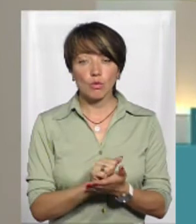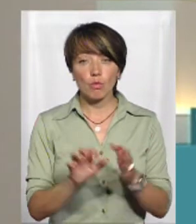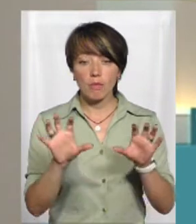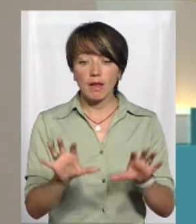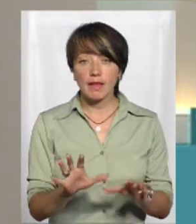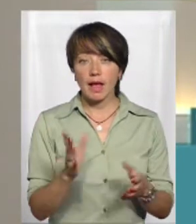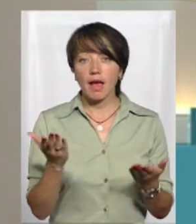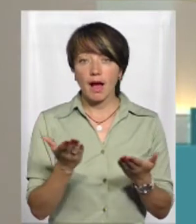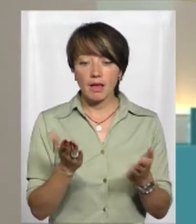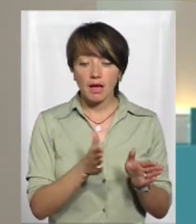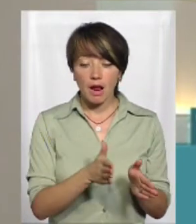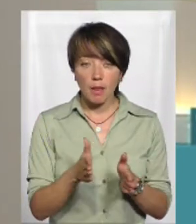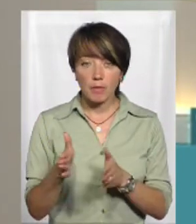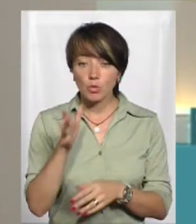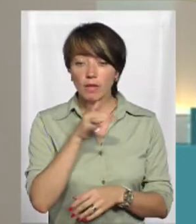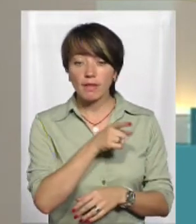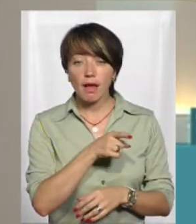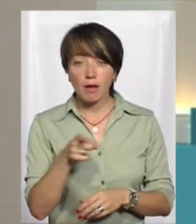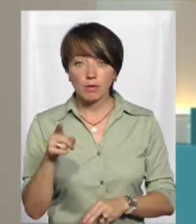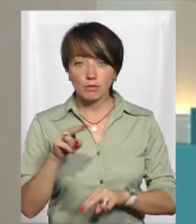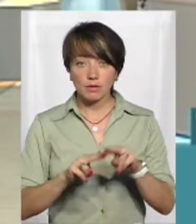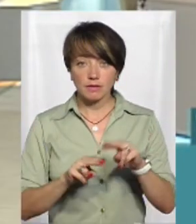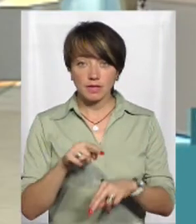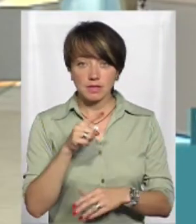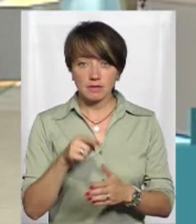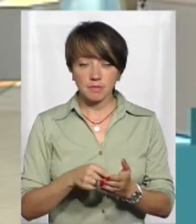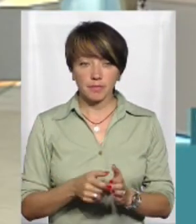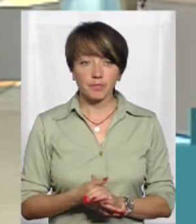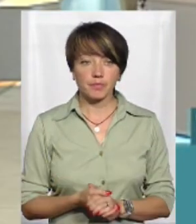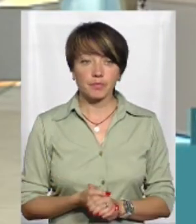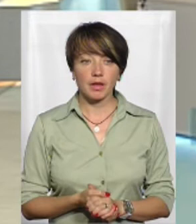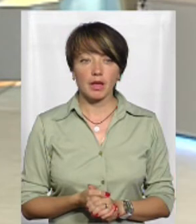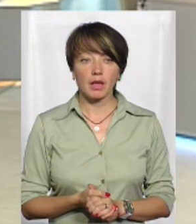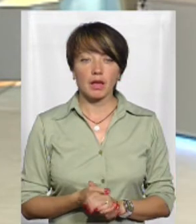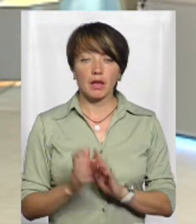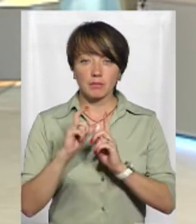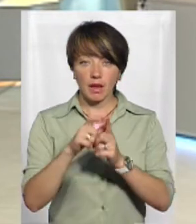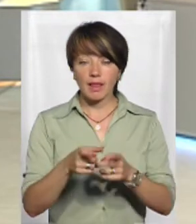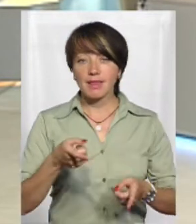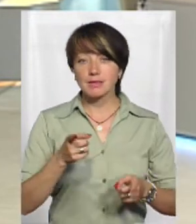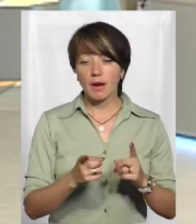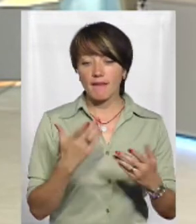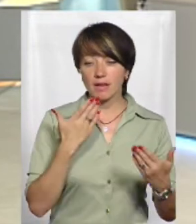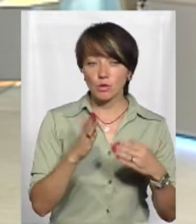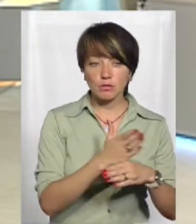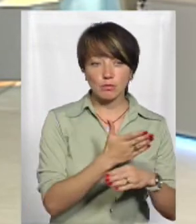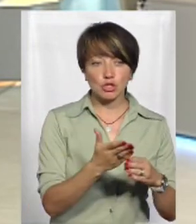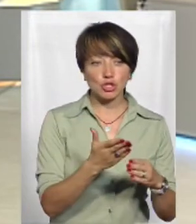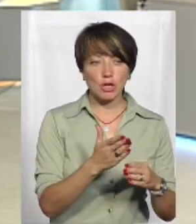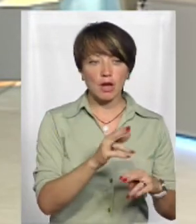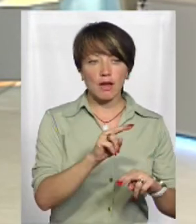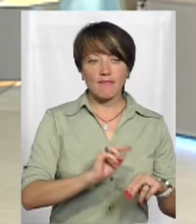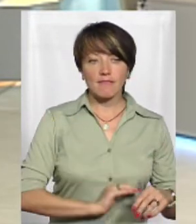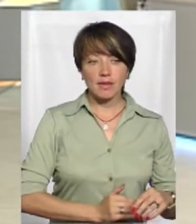регламентують термін будівництва? Ну, насправді, в даному випадку відносини між забудовником і інвестором,